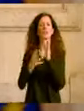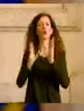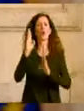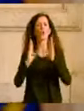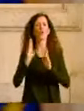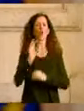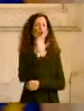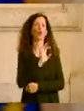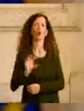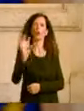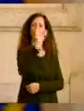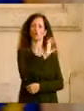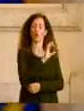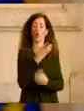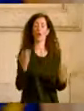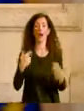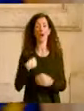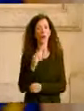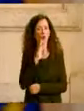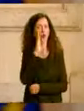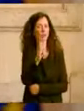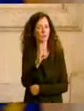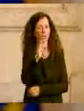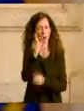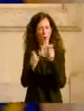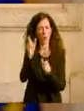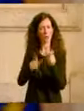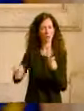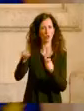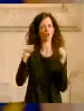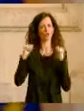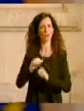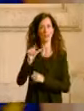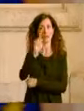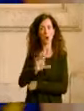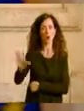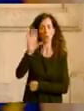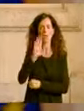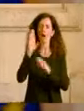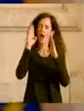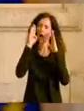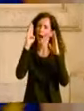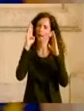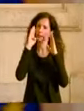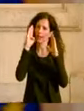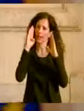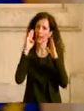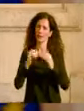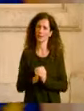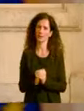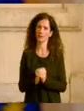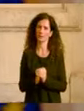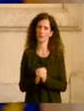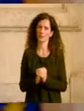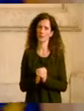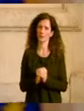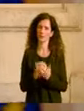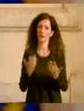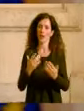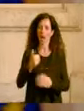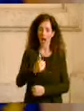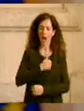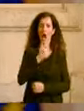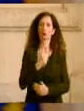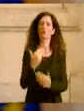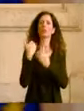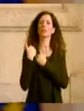consiglio a tutti i lombardi di essere particolarmente attenti, di fidare anche nel principio di